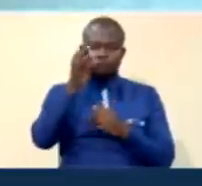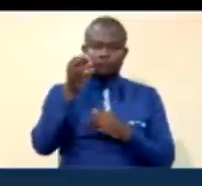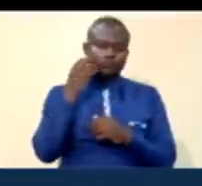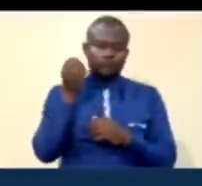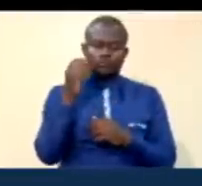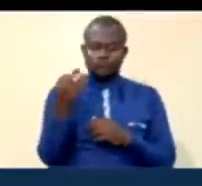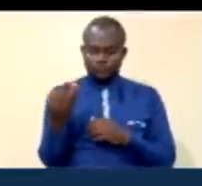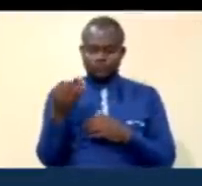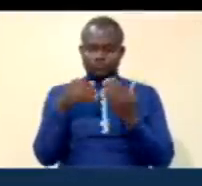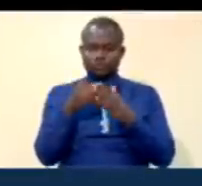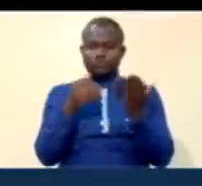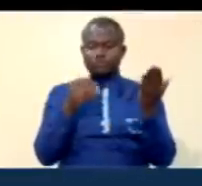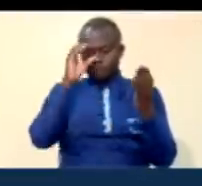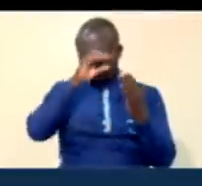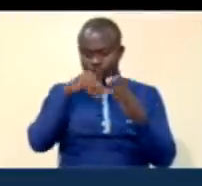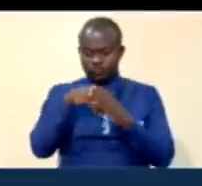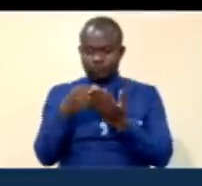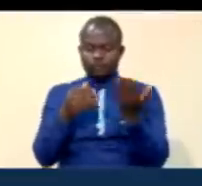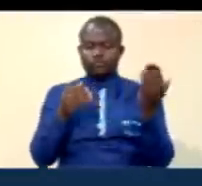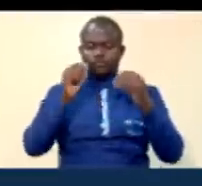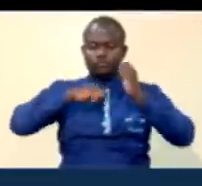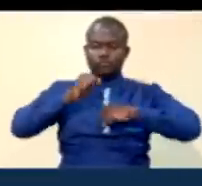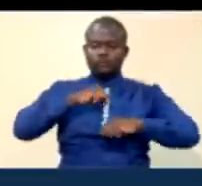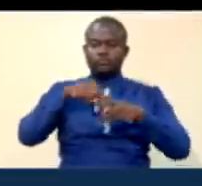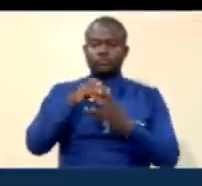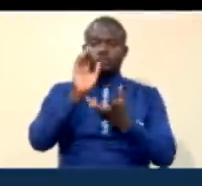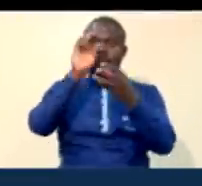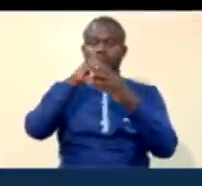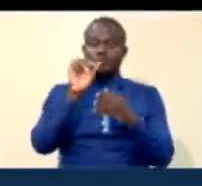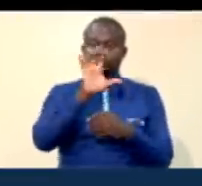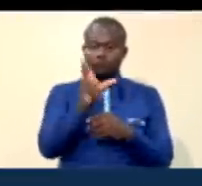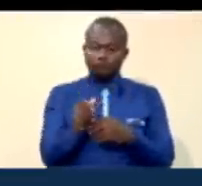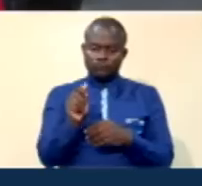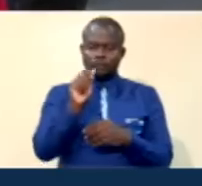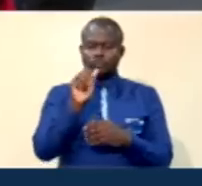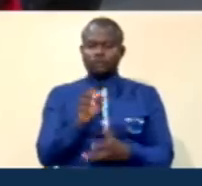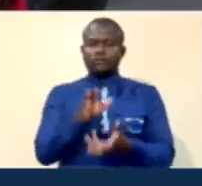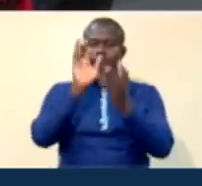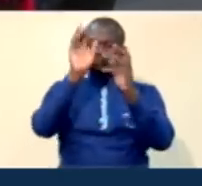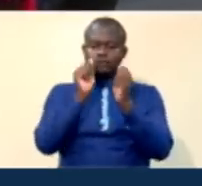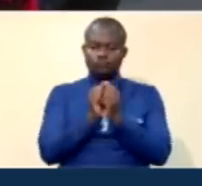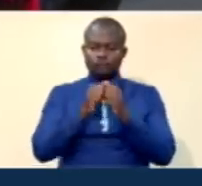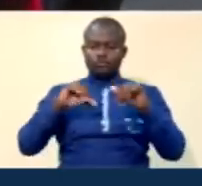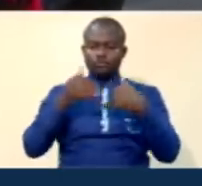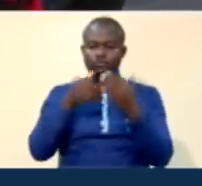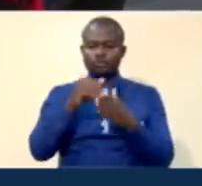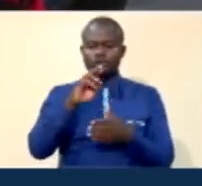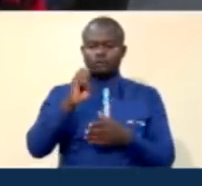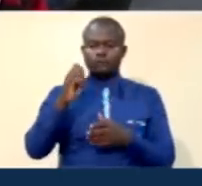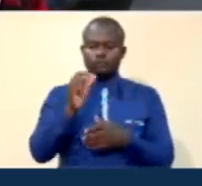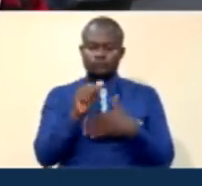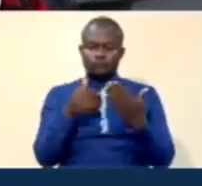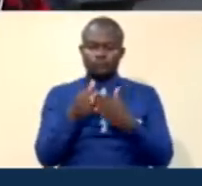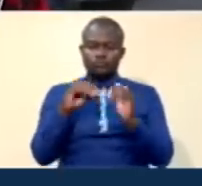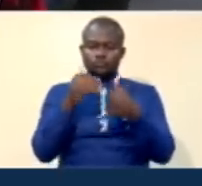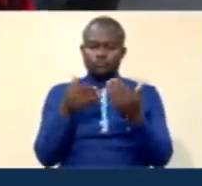Nimero yo gushaka tike ku ma clubs azatara mu kino amashanga basketball muri Afrika African Basketball League. Ni mikino ikipe reg basketball club